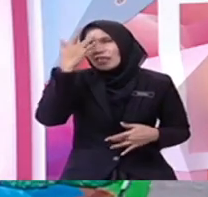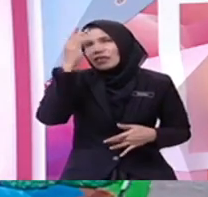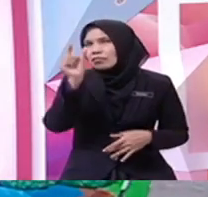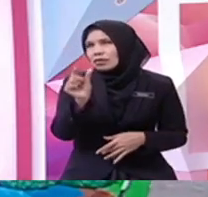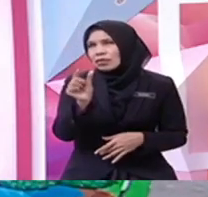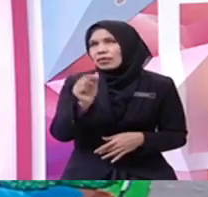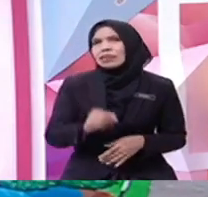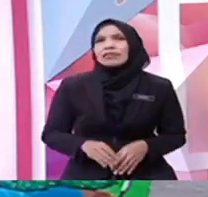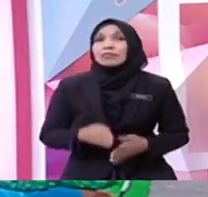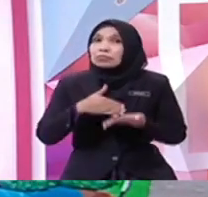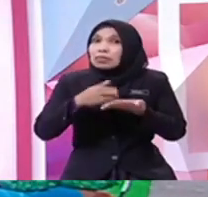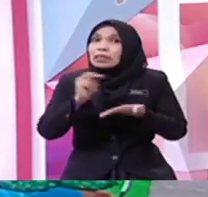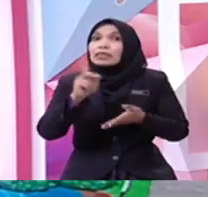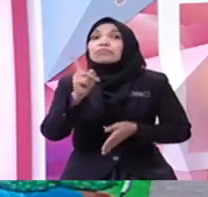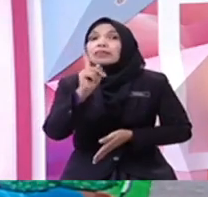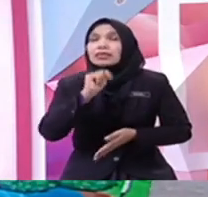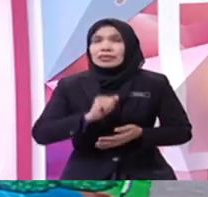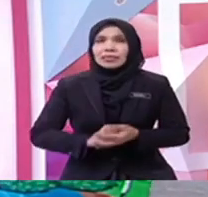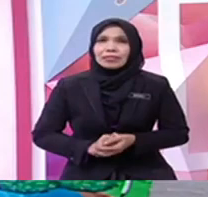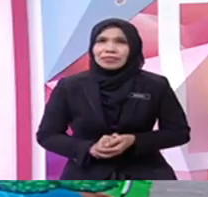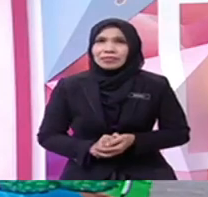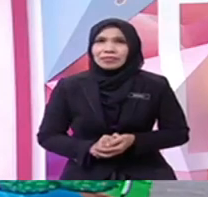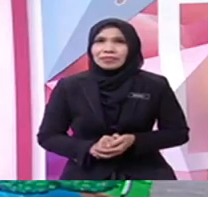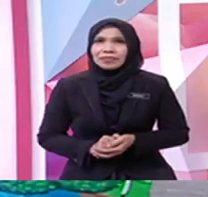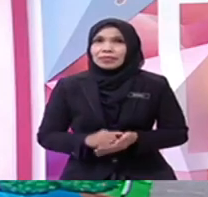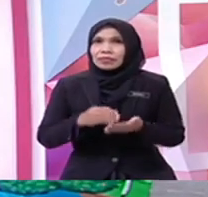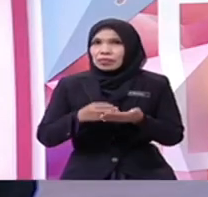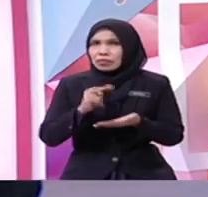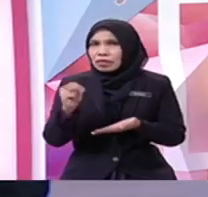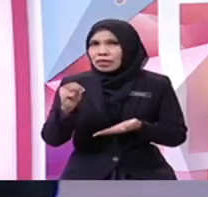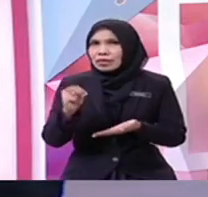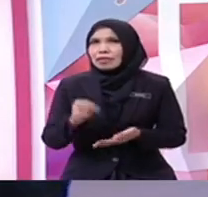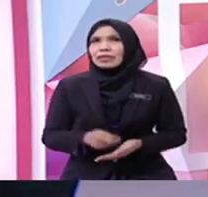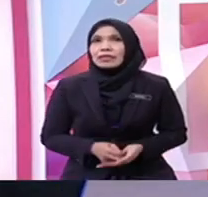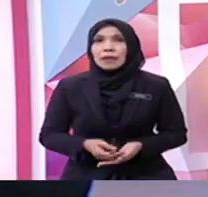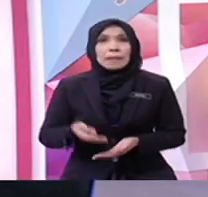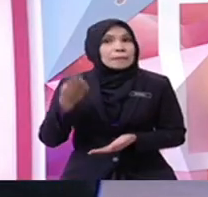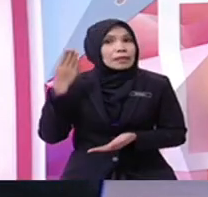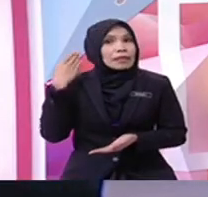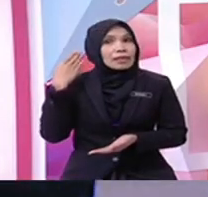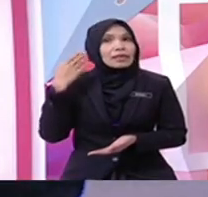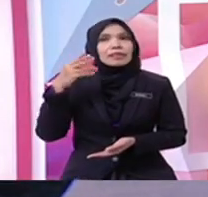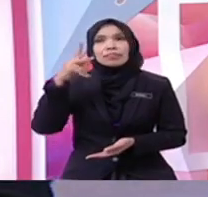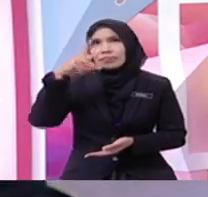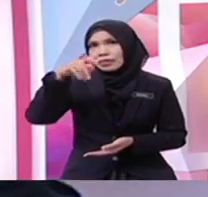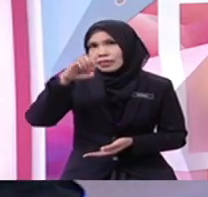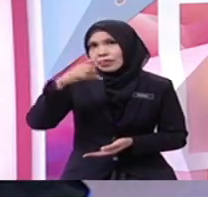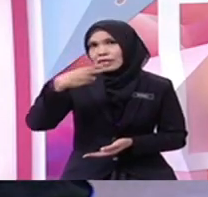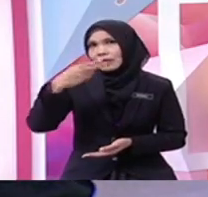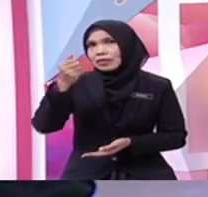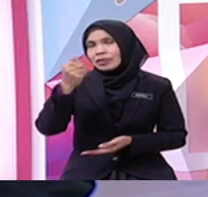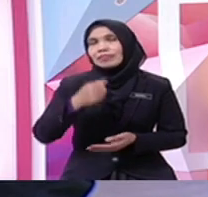precico jika sini dekat bahagian belakang pohon cepat kebanyakan spbt